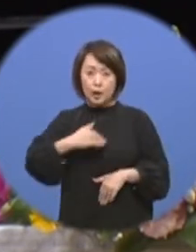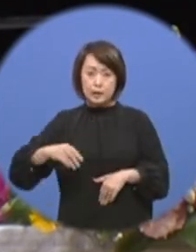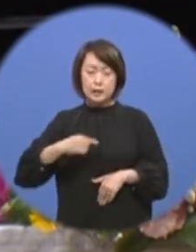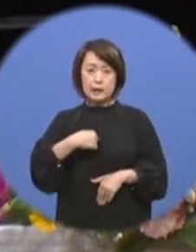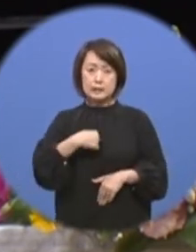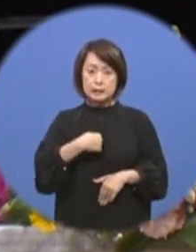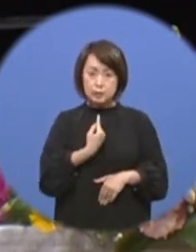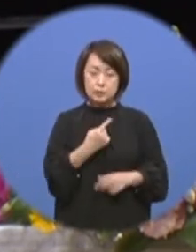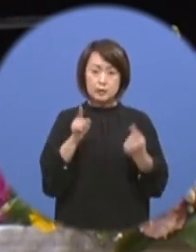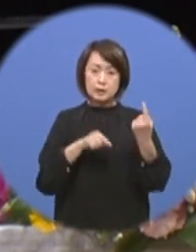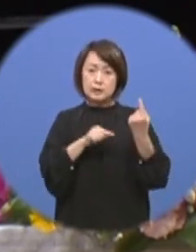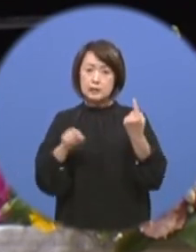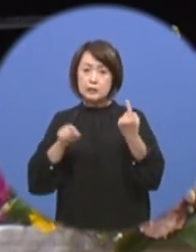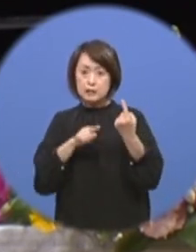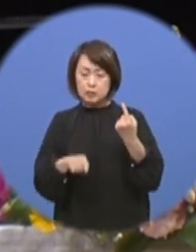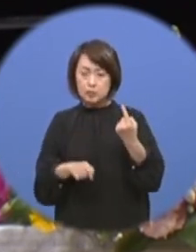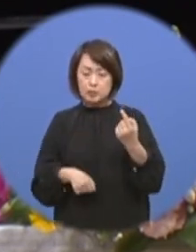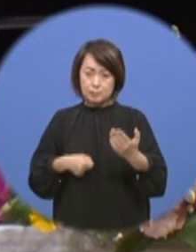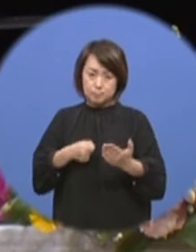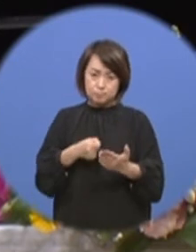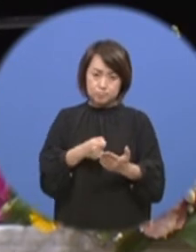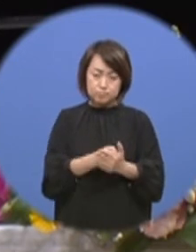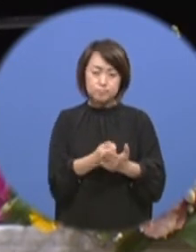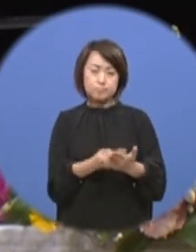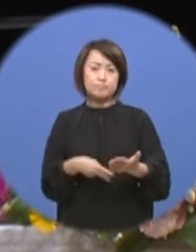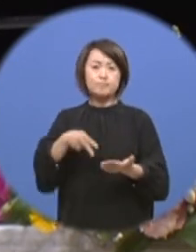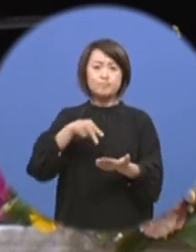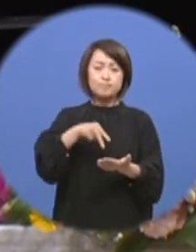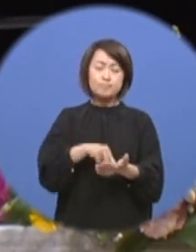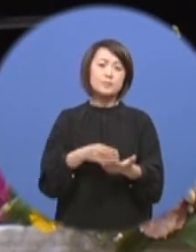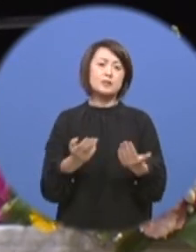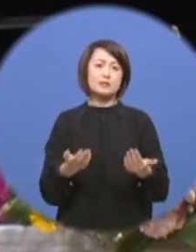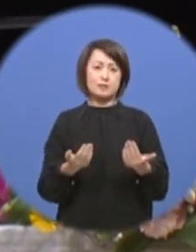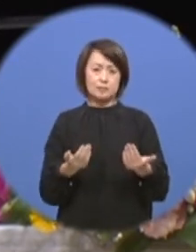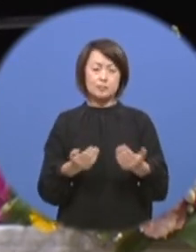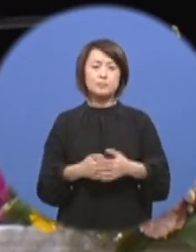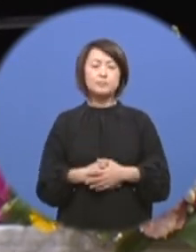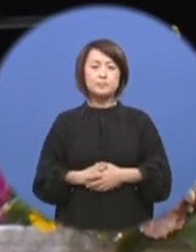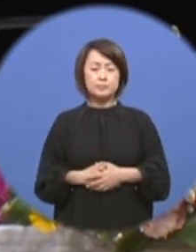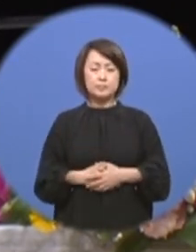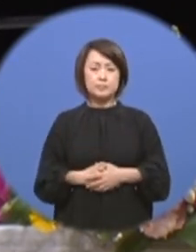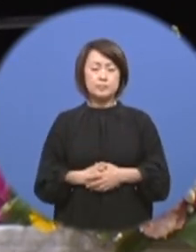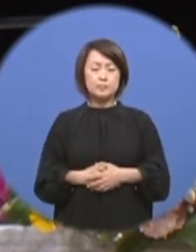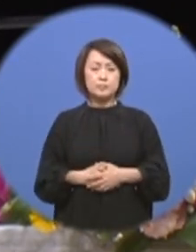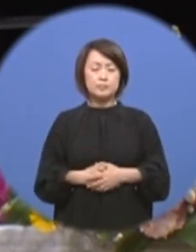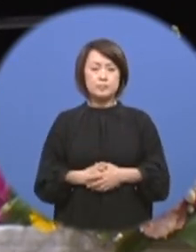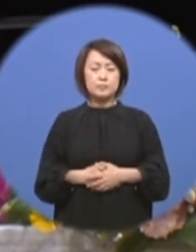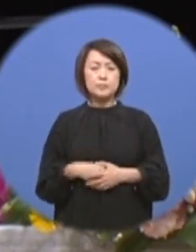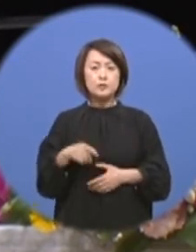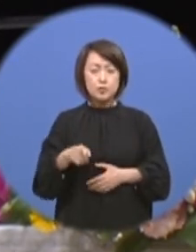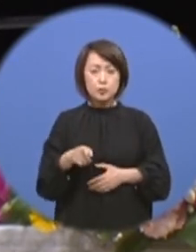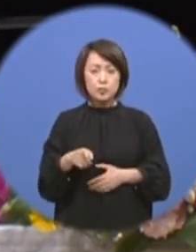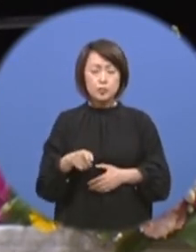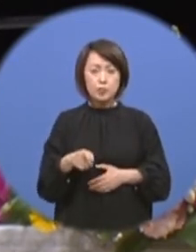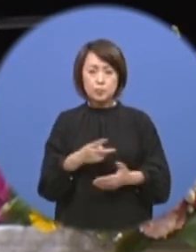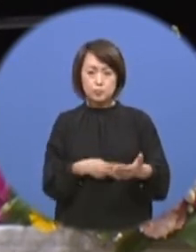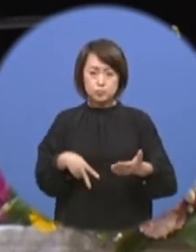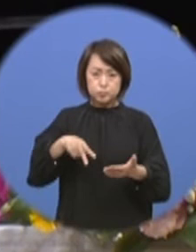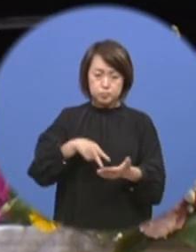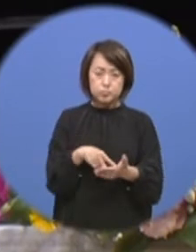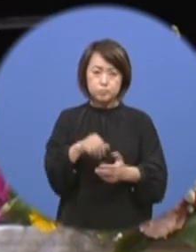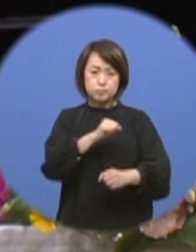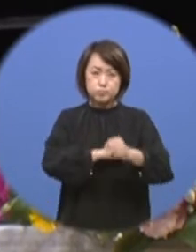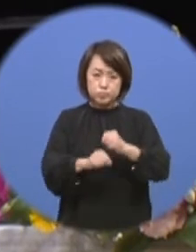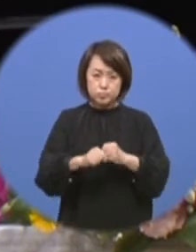が立ち上がることがマニュアルも中でありますそれにみんなが力を貸してくれる